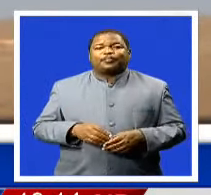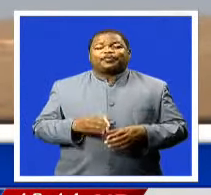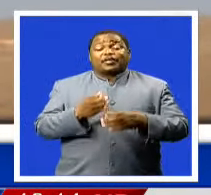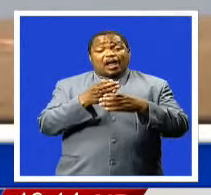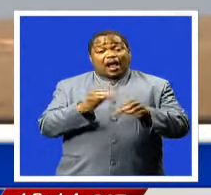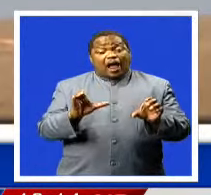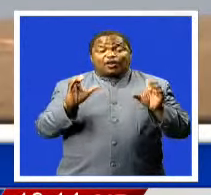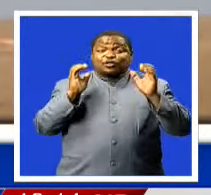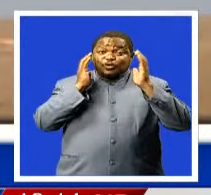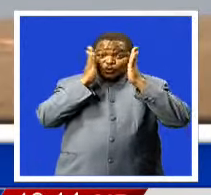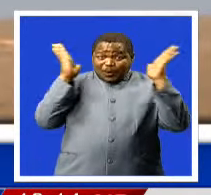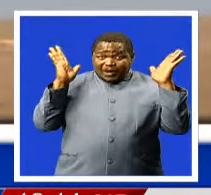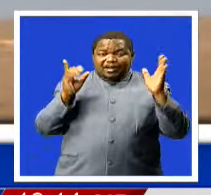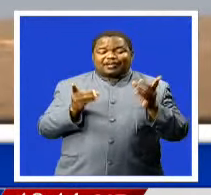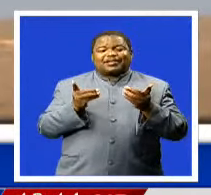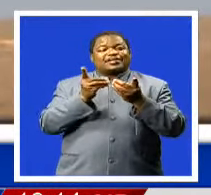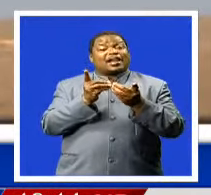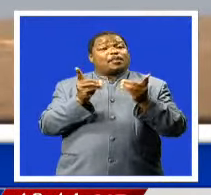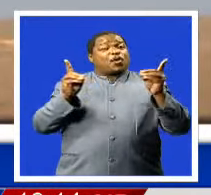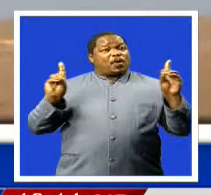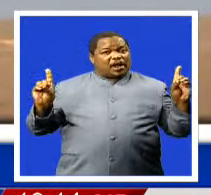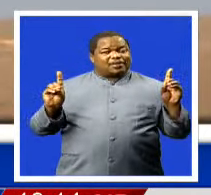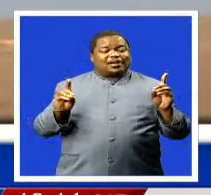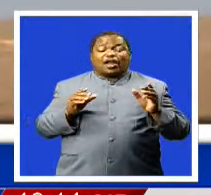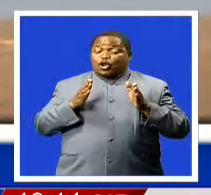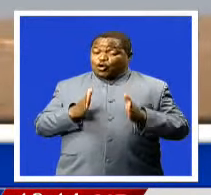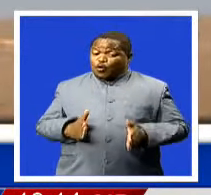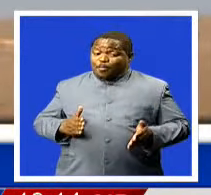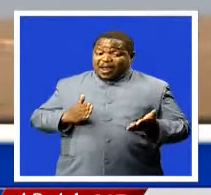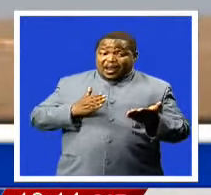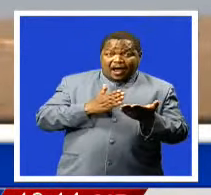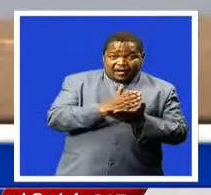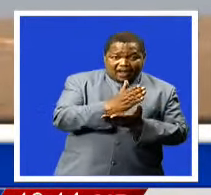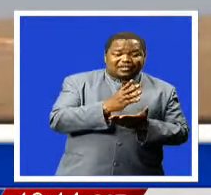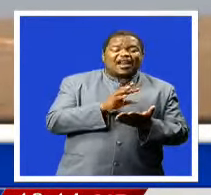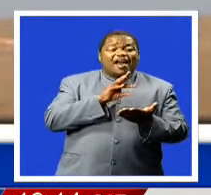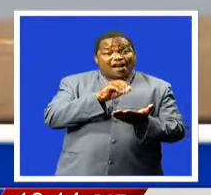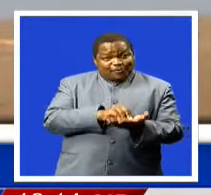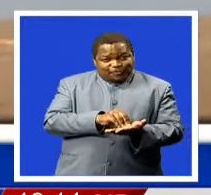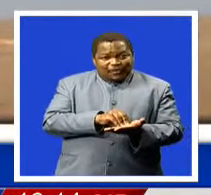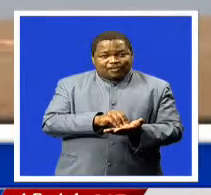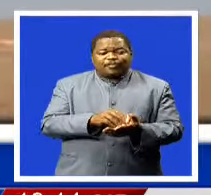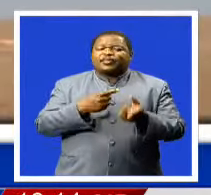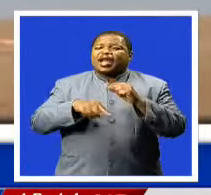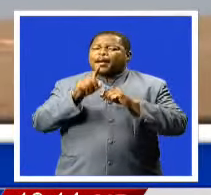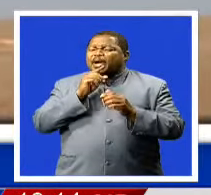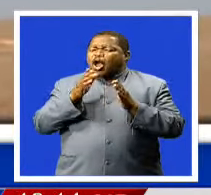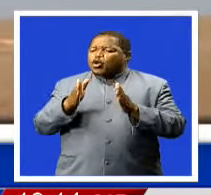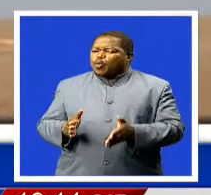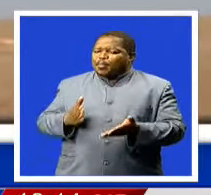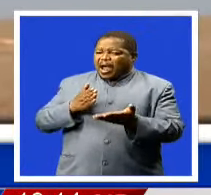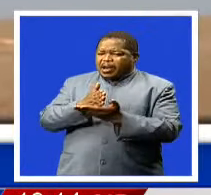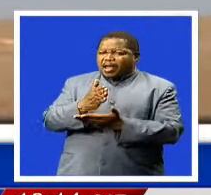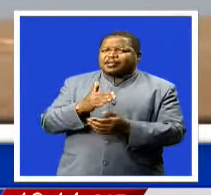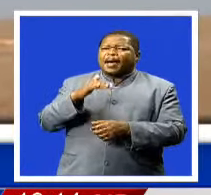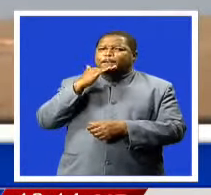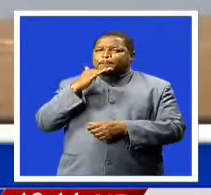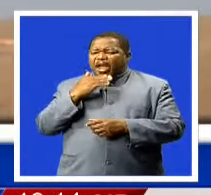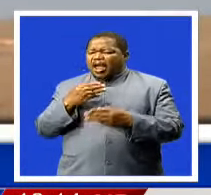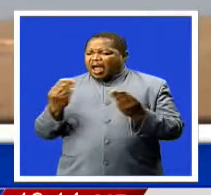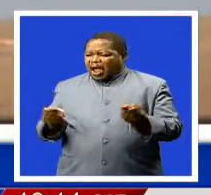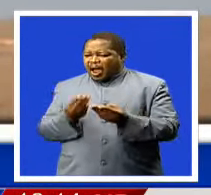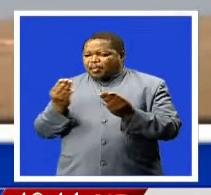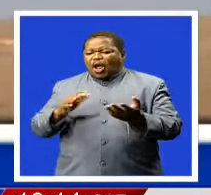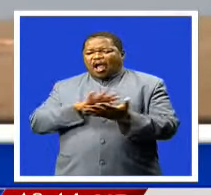country line malungelo kodwa angicabangi lokuthi emalungelo kumele akunike sibindzi kwathi